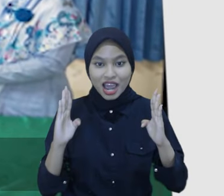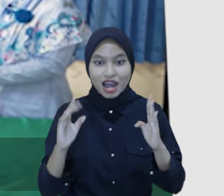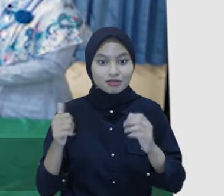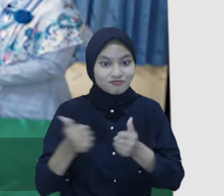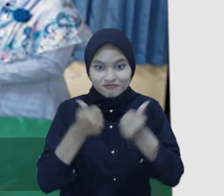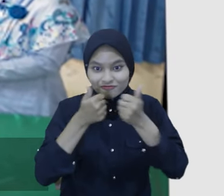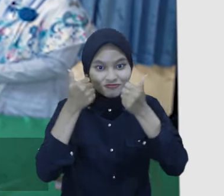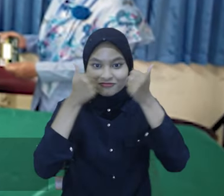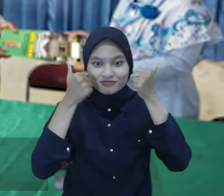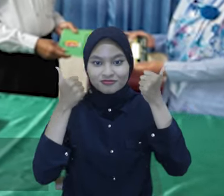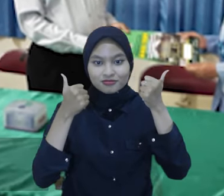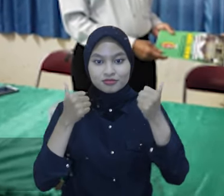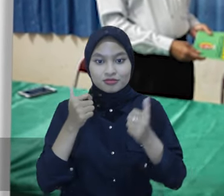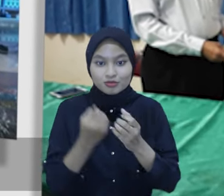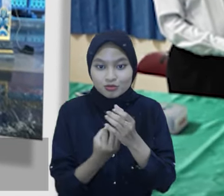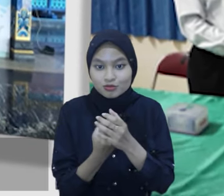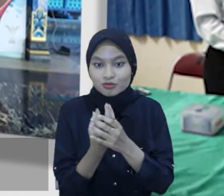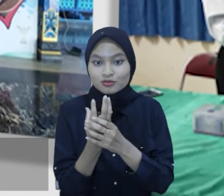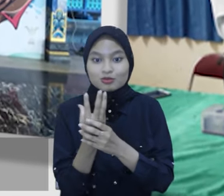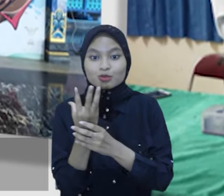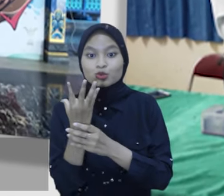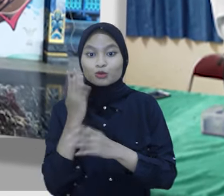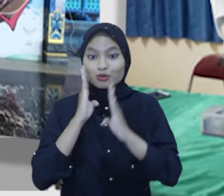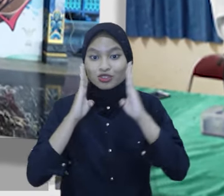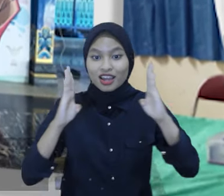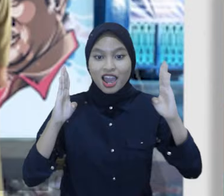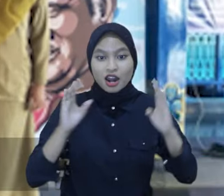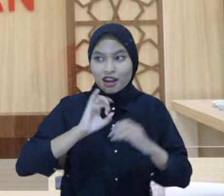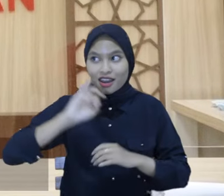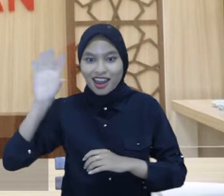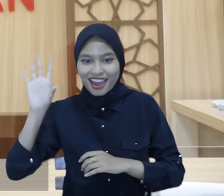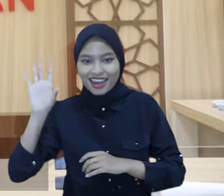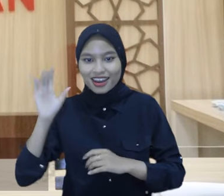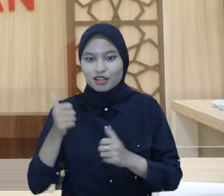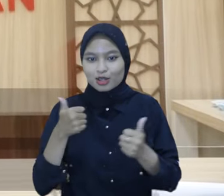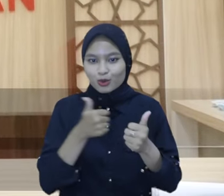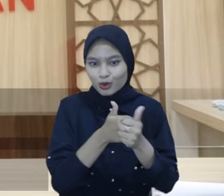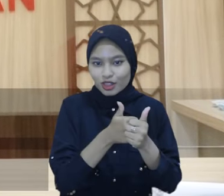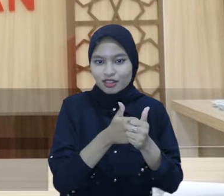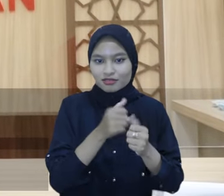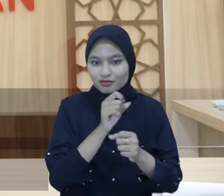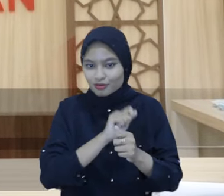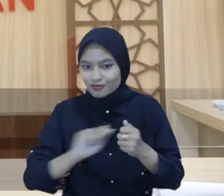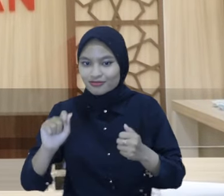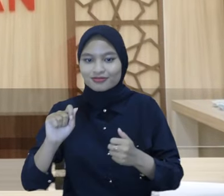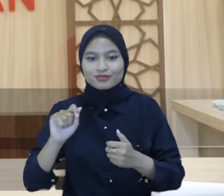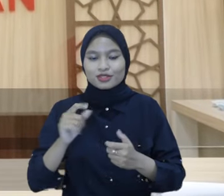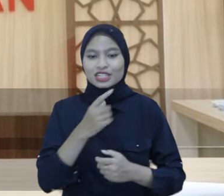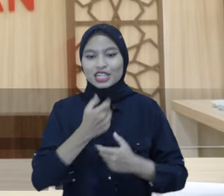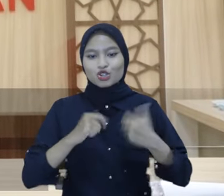terbaik dan mampu mengembangkan perpustakaan yang lain serta ikut mencerdaskan kehidupan